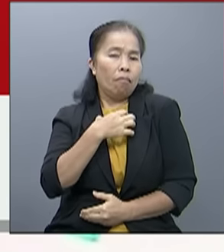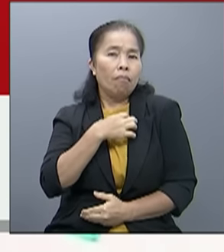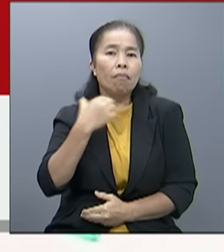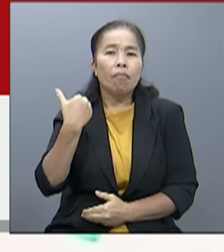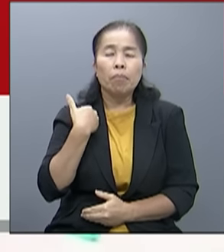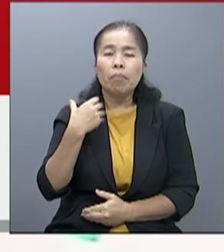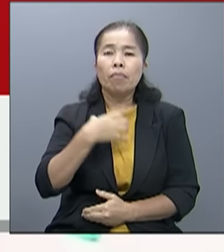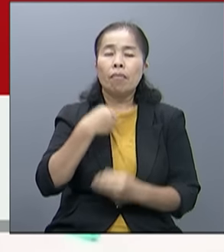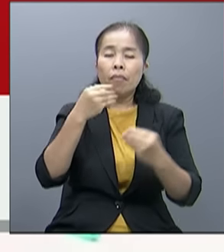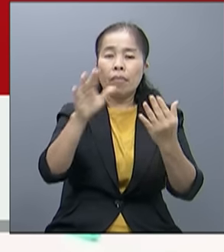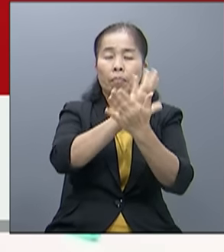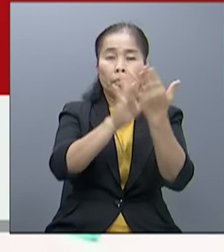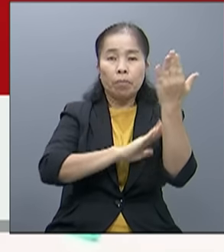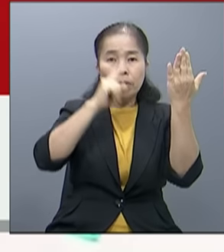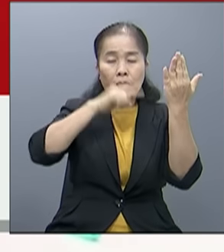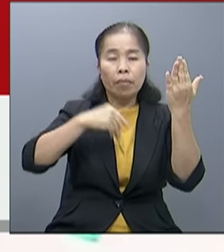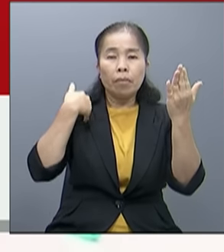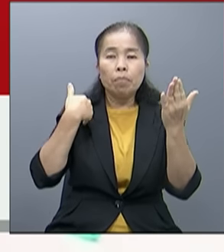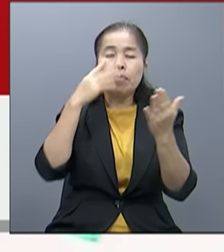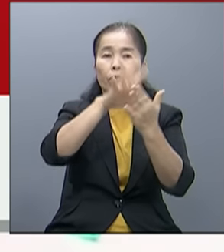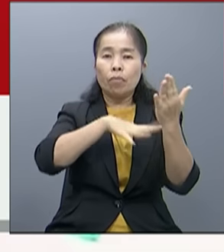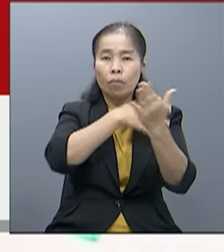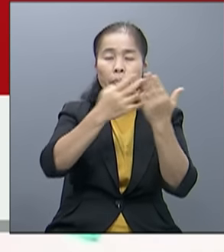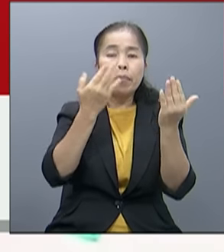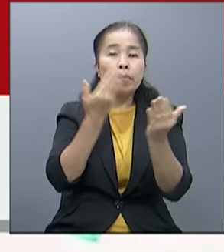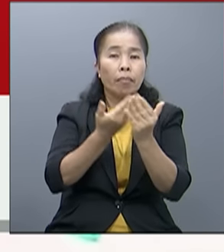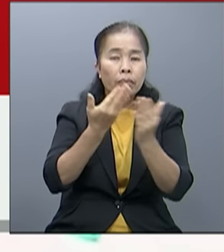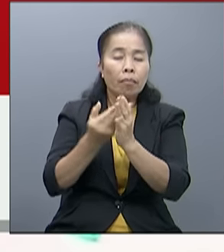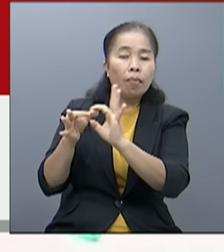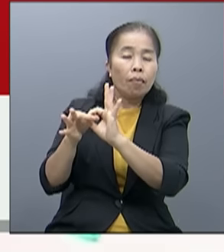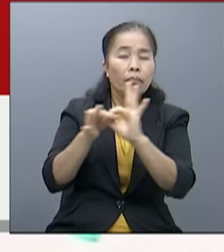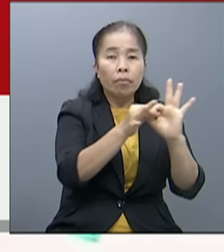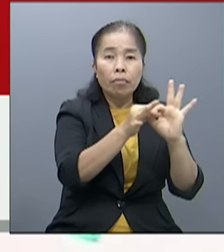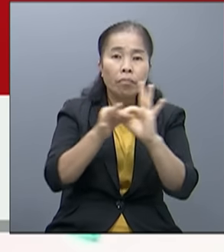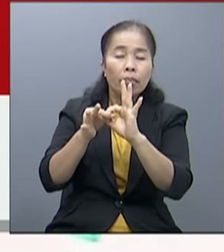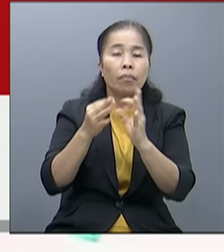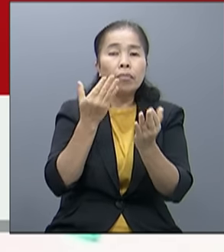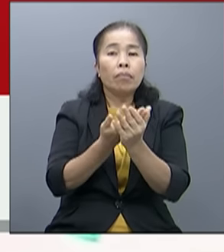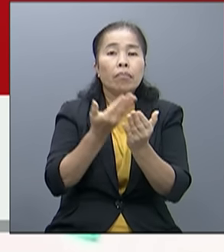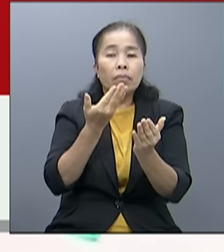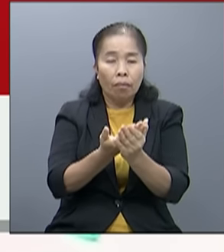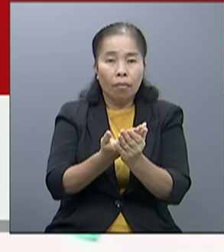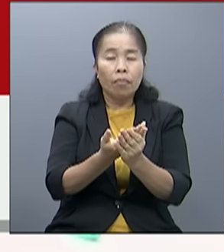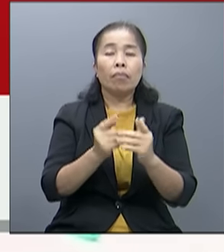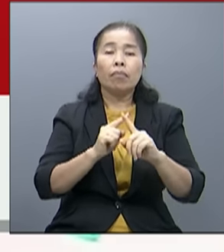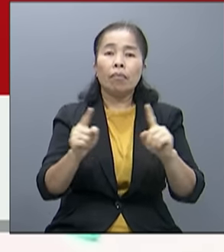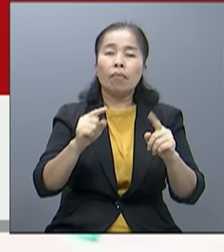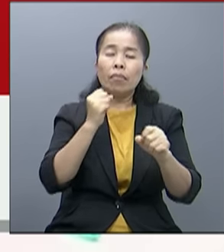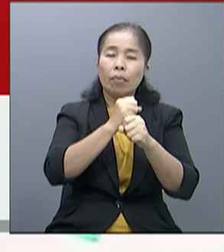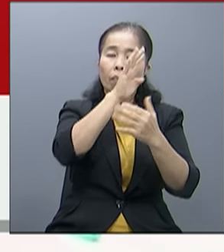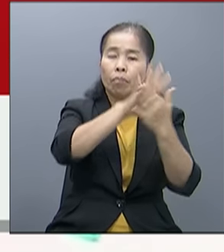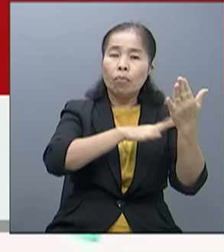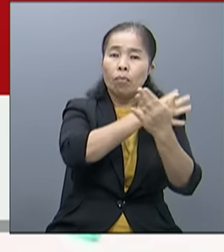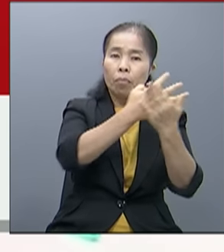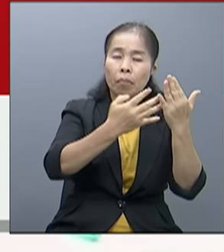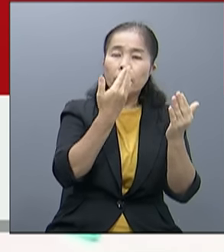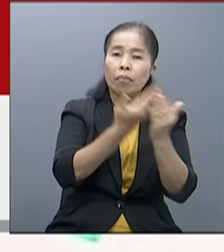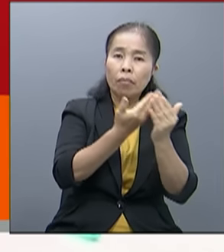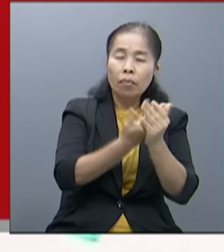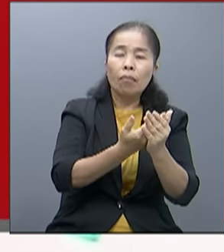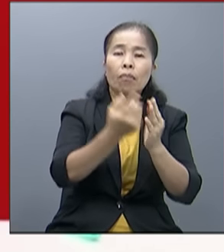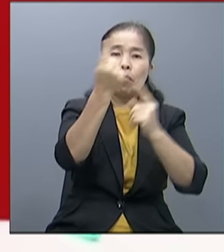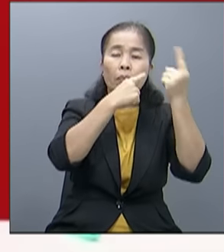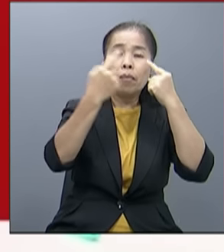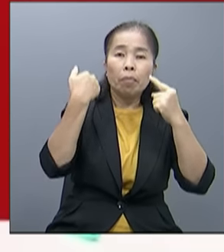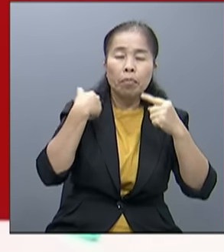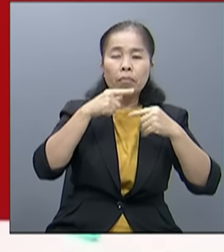ประเทศมีนโยบายการคลังที่สอดคล้องไปกับนโยบายการเงินและเมื่อนโยบายการคลังถูกวิจารณรัฐบาลก็